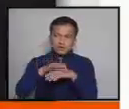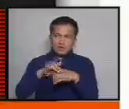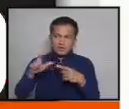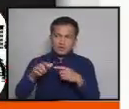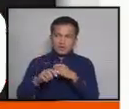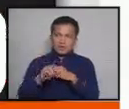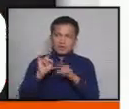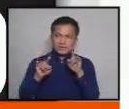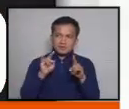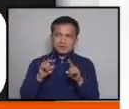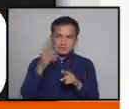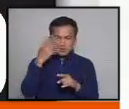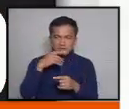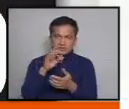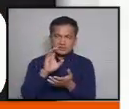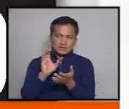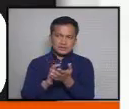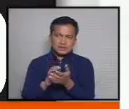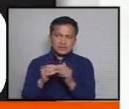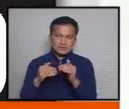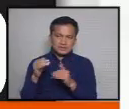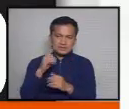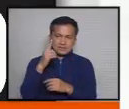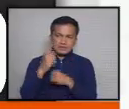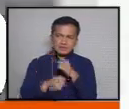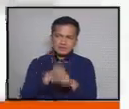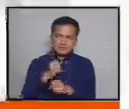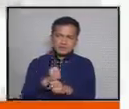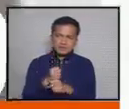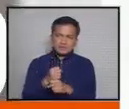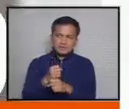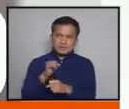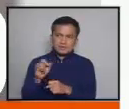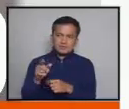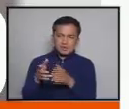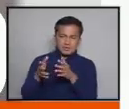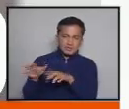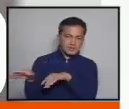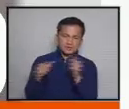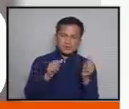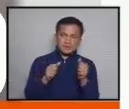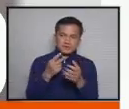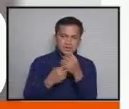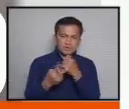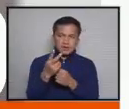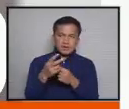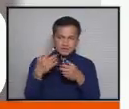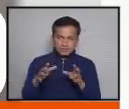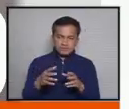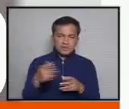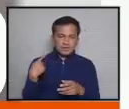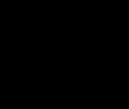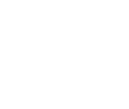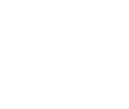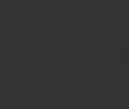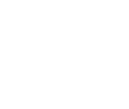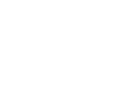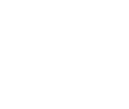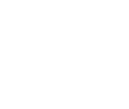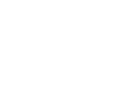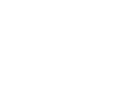ads na isang beauty center. Higit isang taon na mula nang mag-indefinite leave sa showbiz ang dalawa matapos magka-baby.